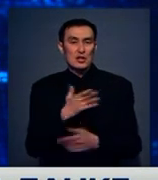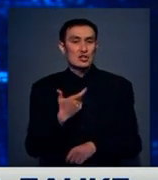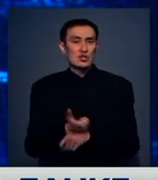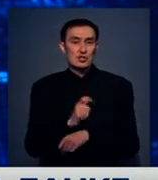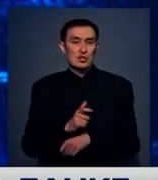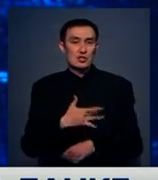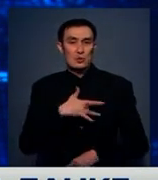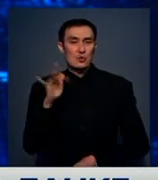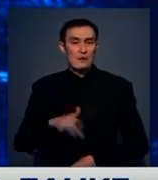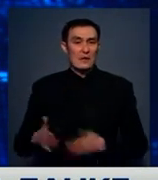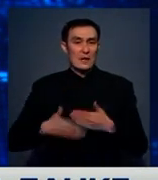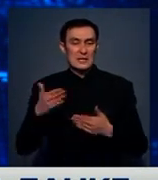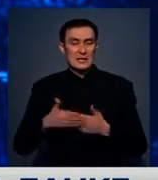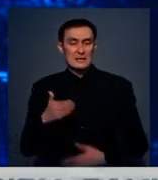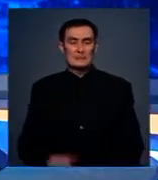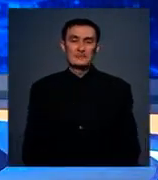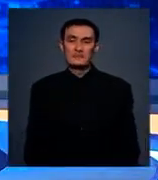наказание.